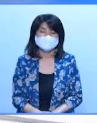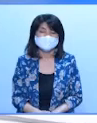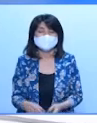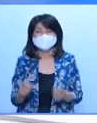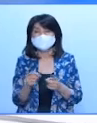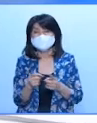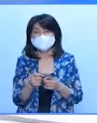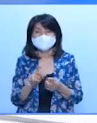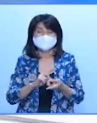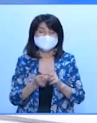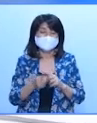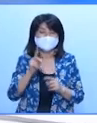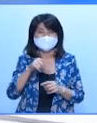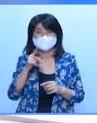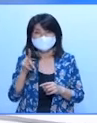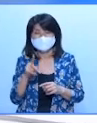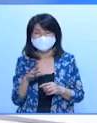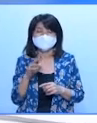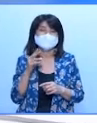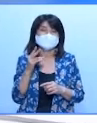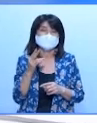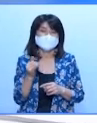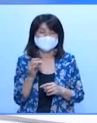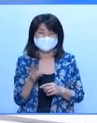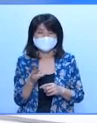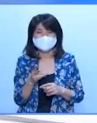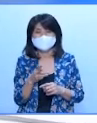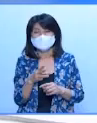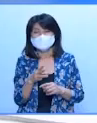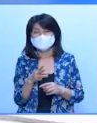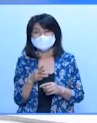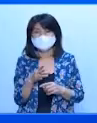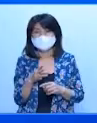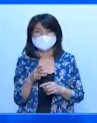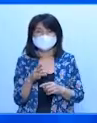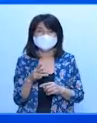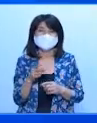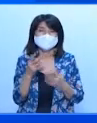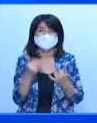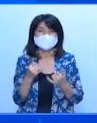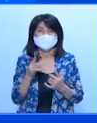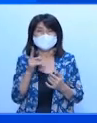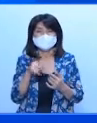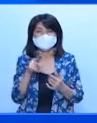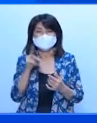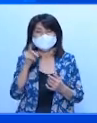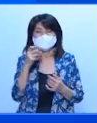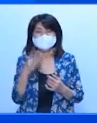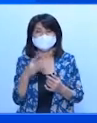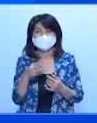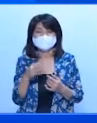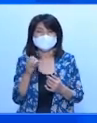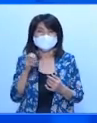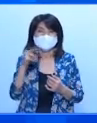К слову, изменились номера Центра оперативного реагирования. Номер 130 больше не работает. В единый контактный